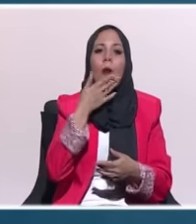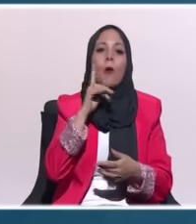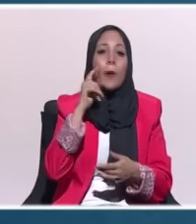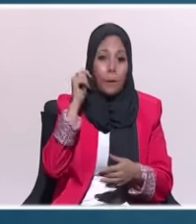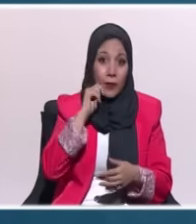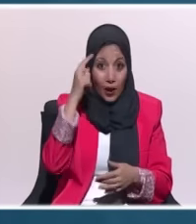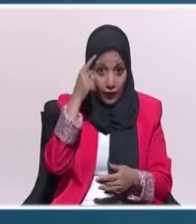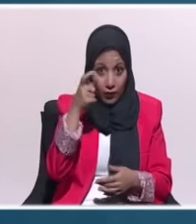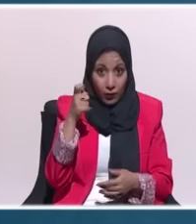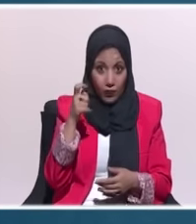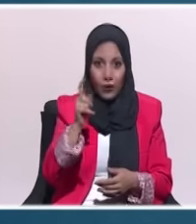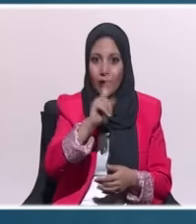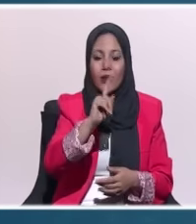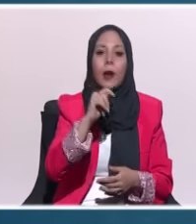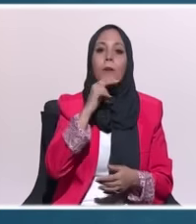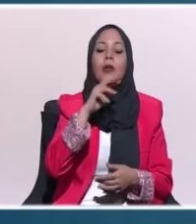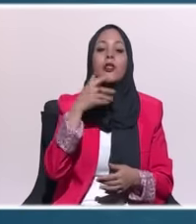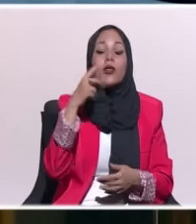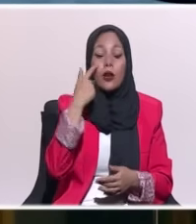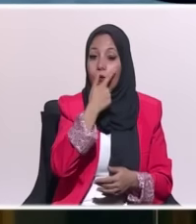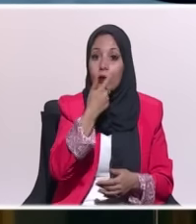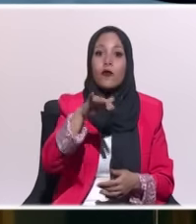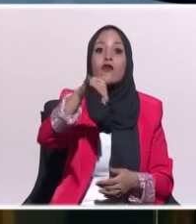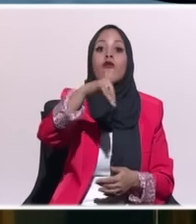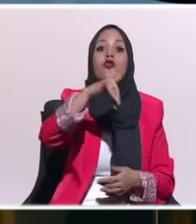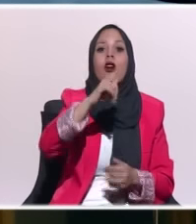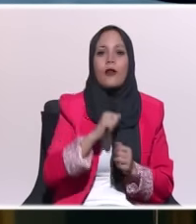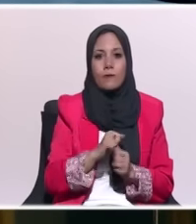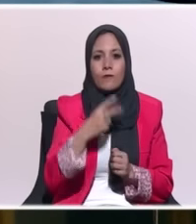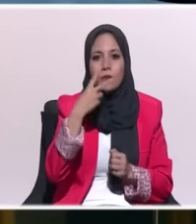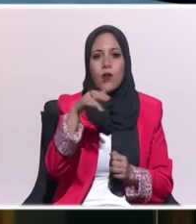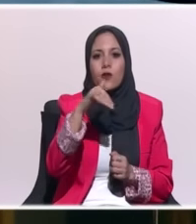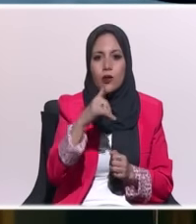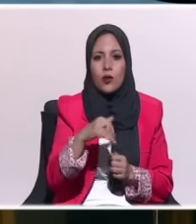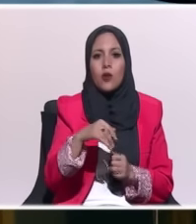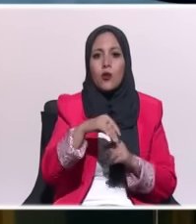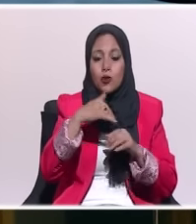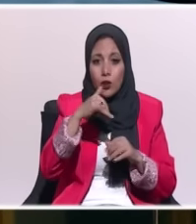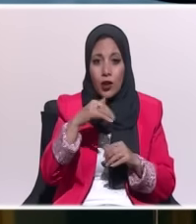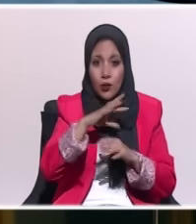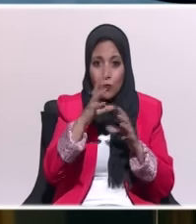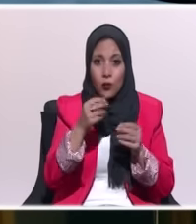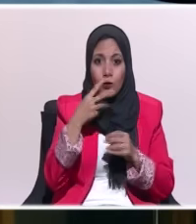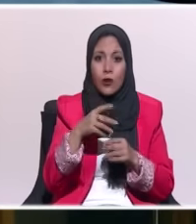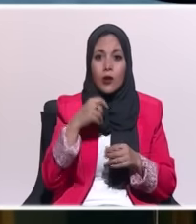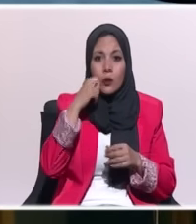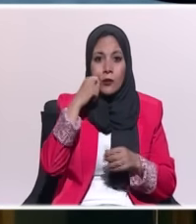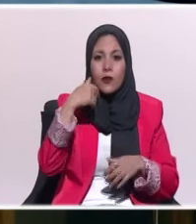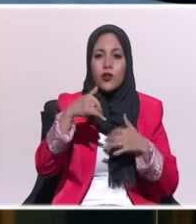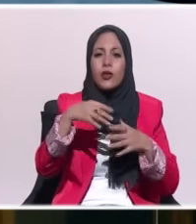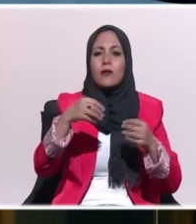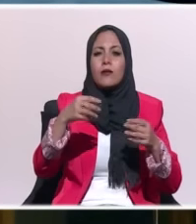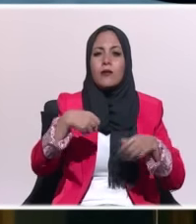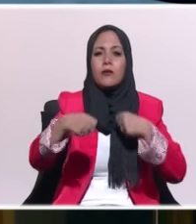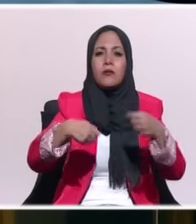لا دي لقيتها في قلب الشارع. لقيتها في الشارع، والشارع اللي لقيتها فيه ده بيرموا عيال على طول كتير